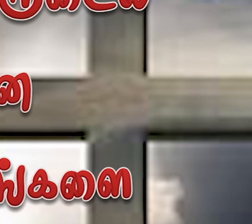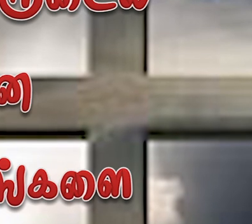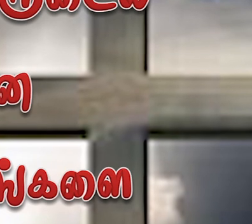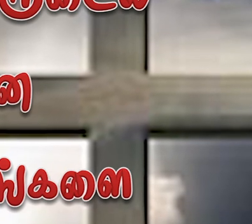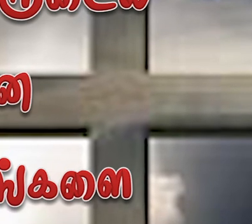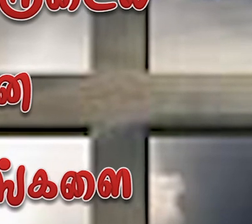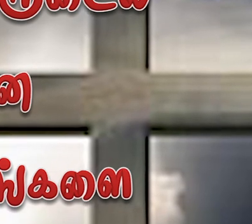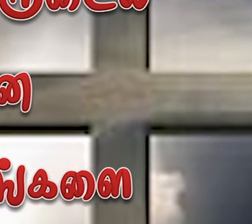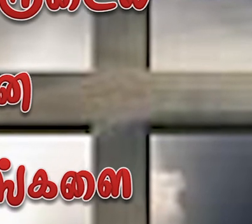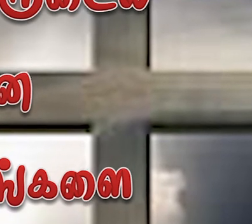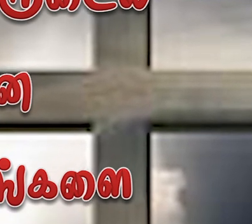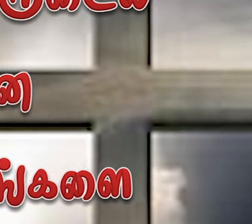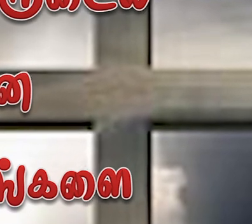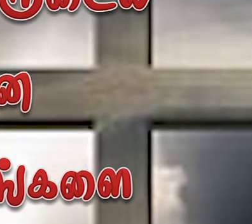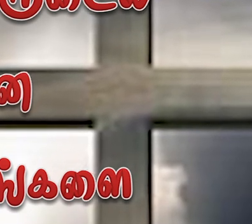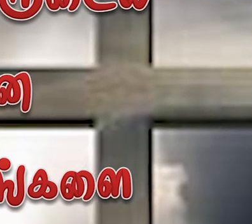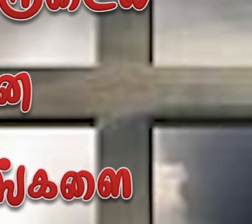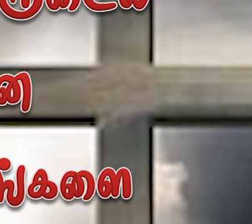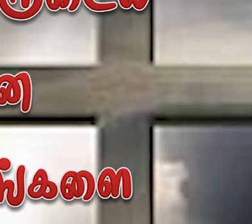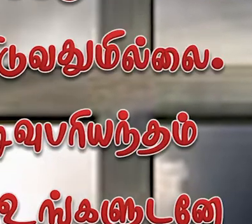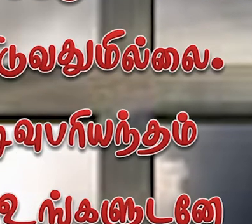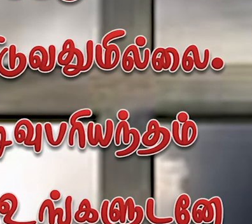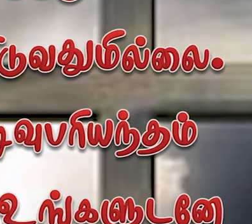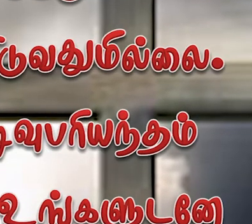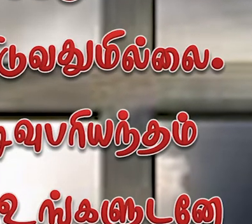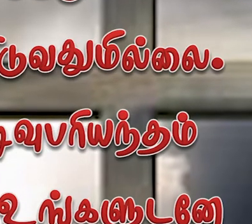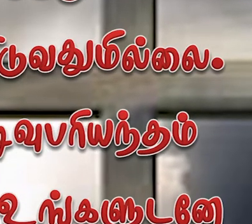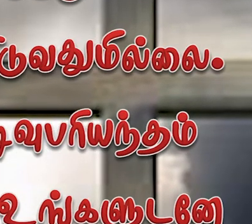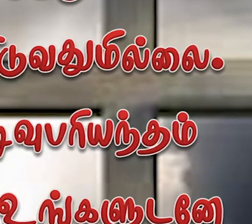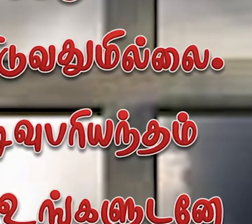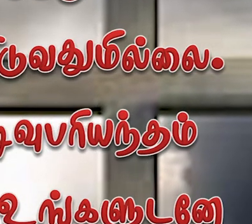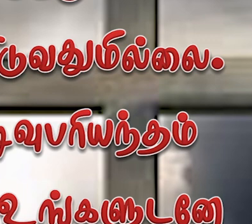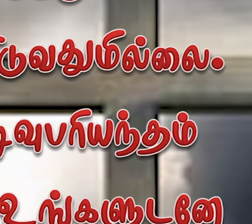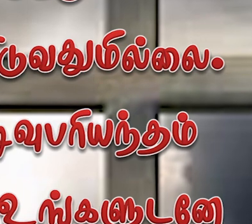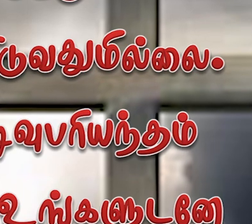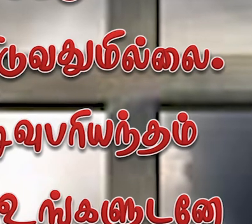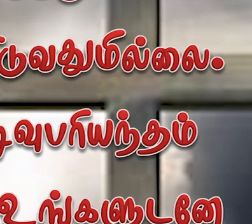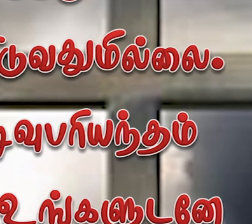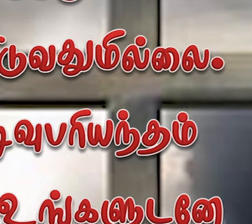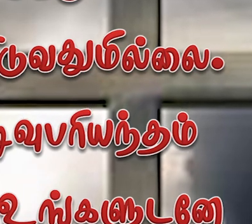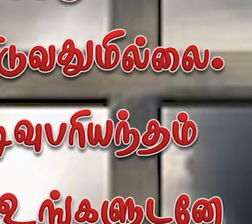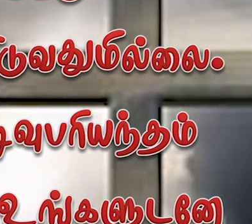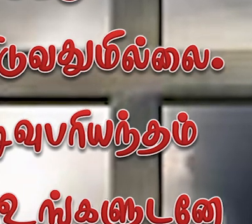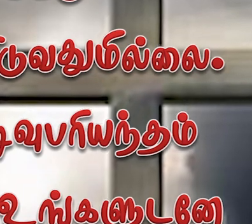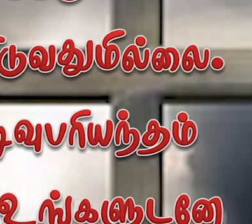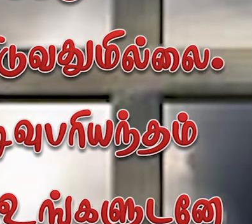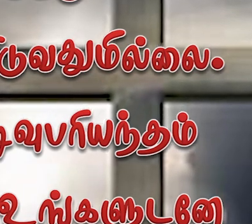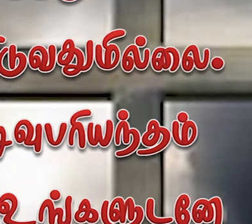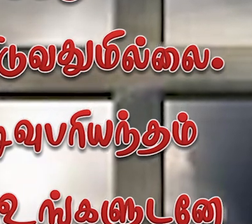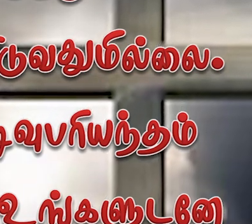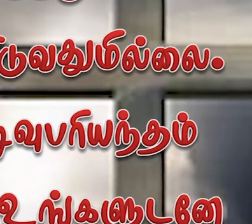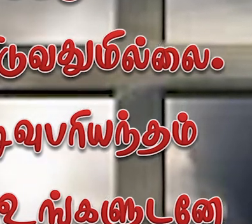அற்புதமான வாக்குத்தத்தங்களை எப்பொழுதும் நினைவு கூறுங்கள். நான் உன்னை விட்டு விலகுவதுமில்லை, கைவிடுவதுமில்லை.